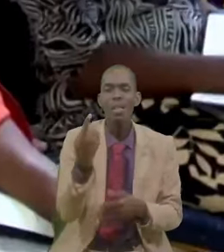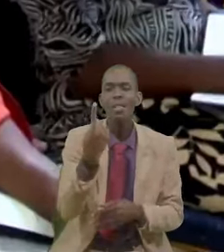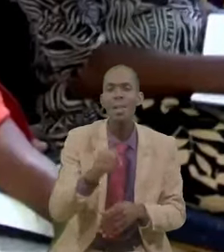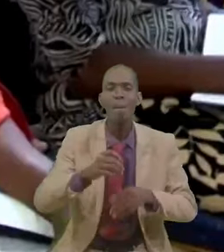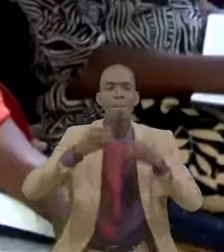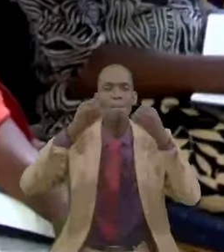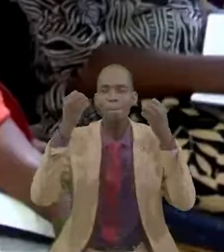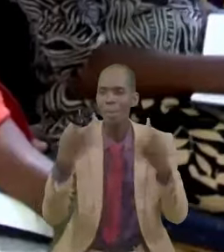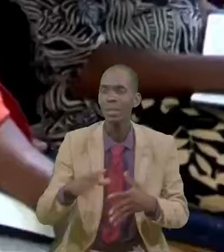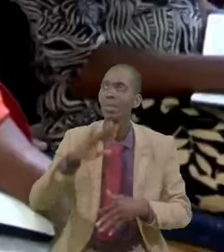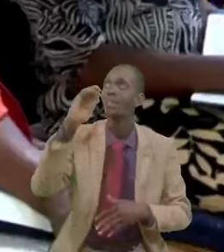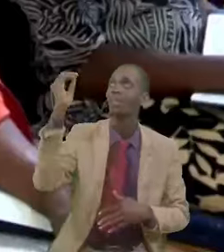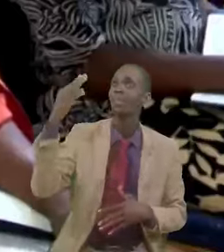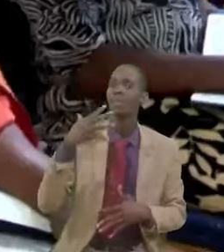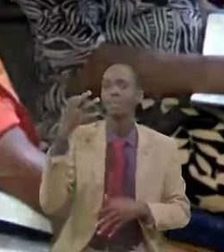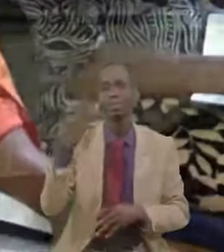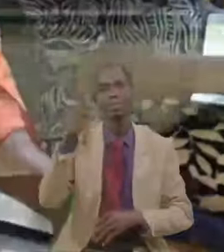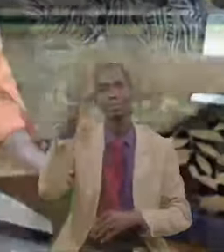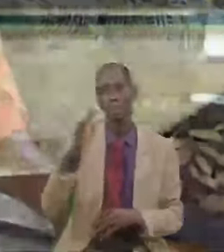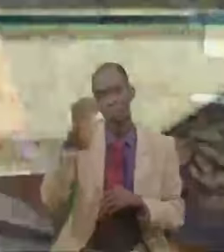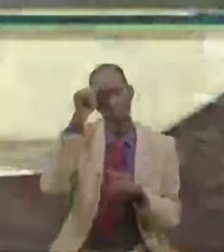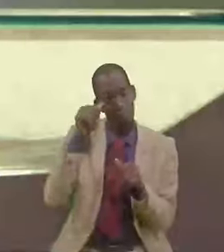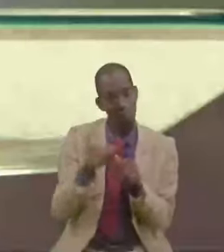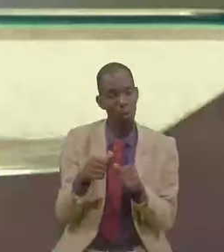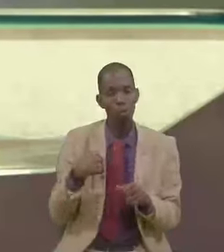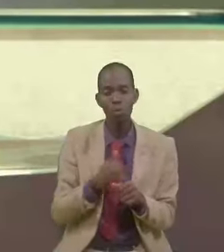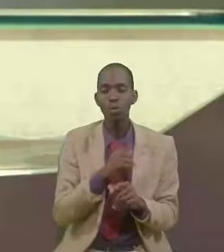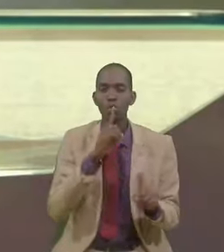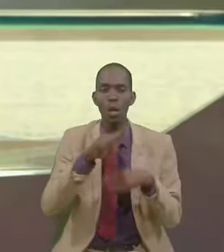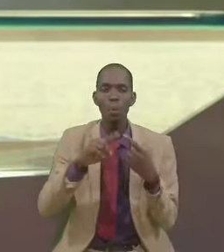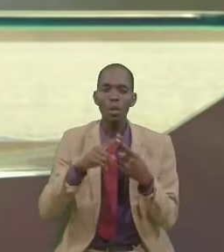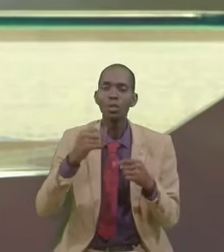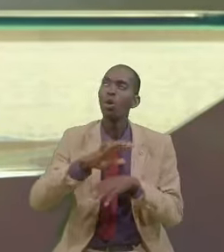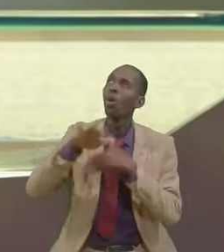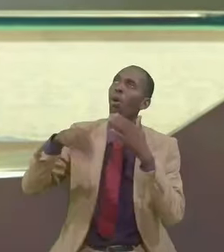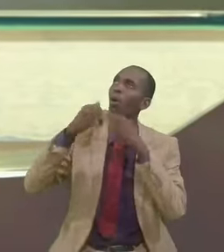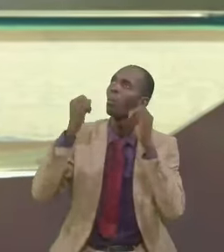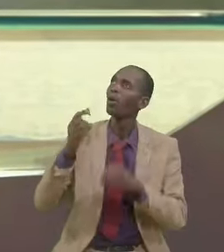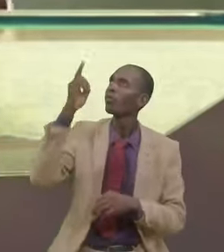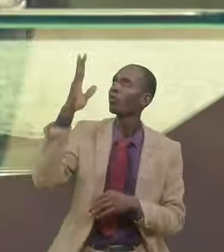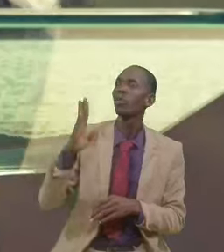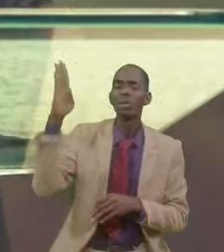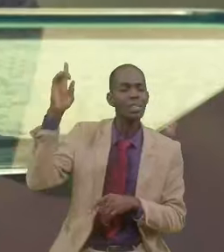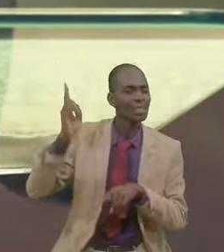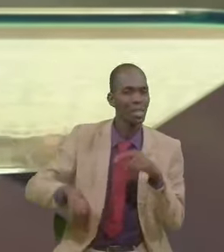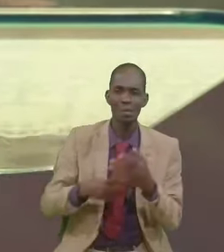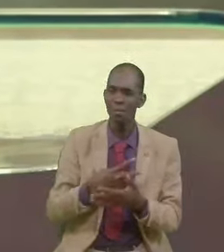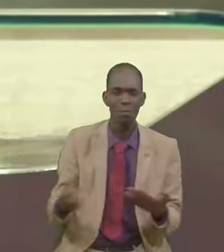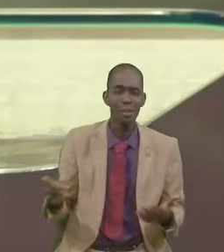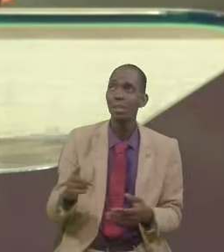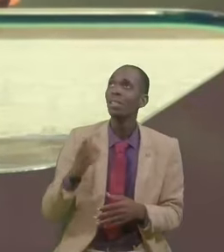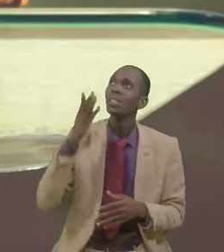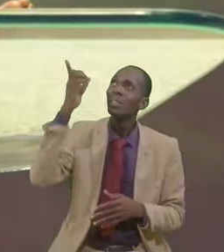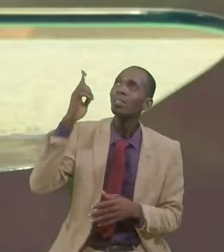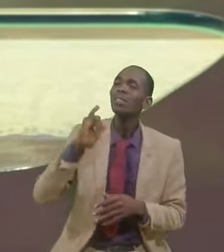Et comprenez, nous parlons du Tout-Puissant. Il est si puissant, il ne peut pas échouer, il est si puissant et qu'il